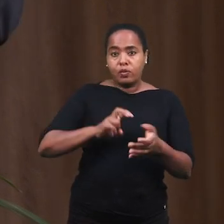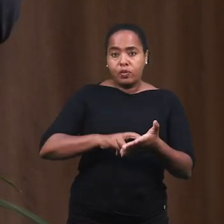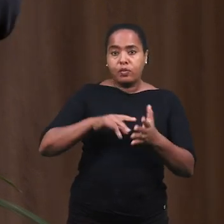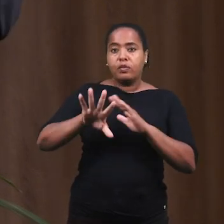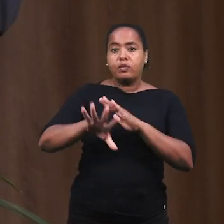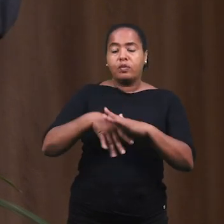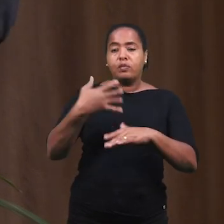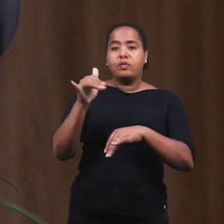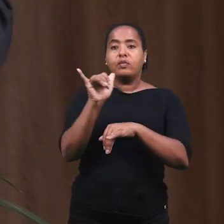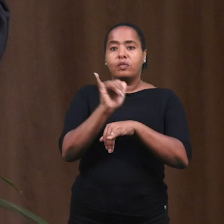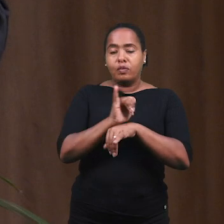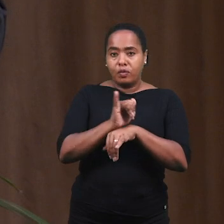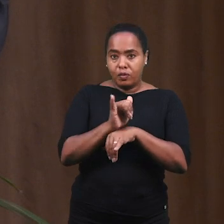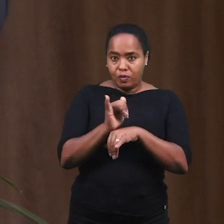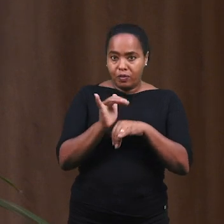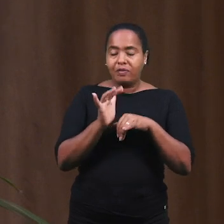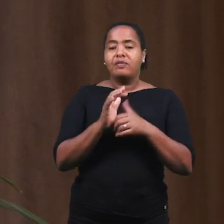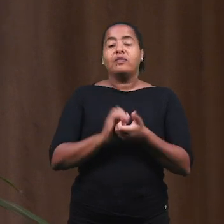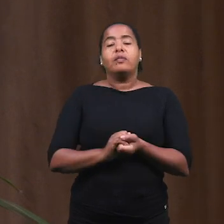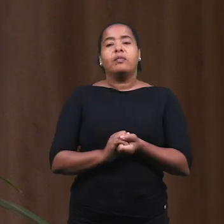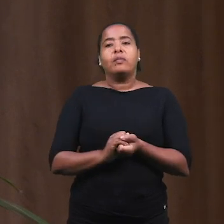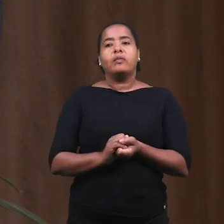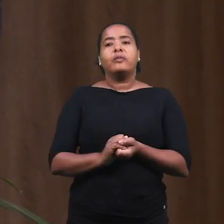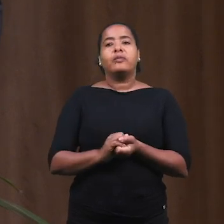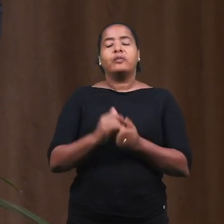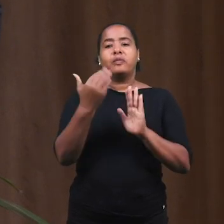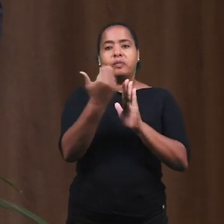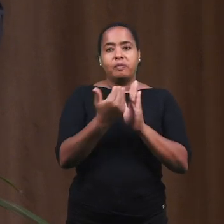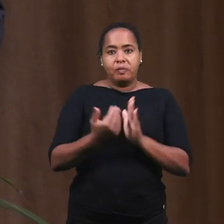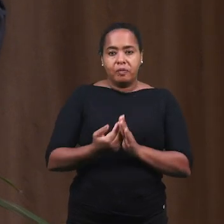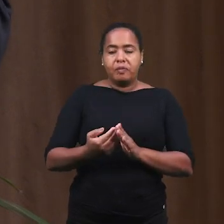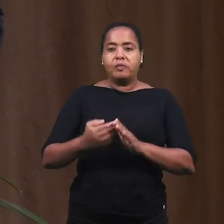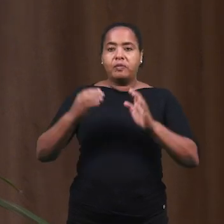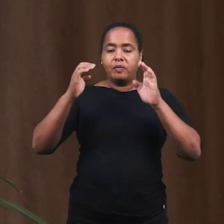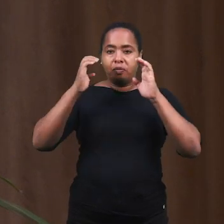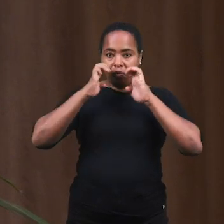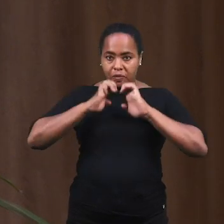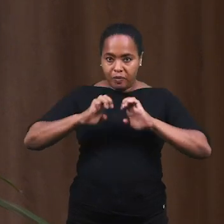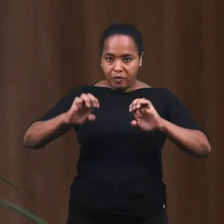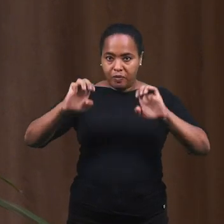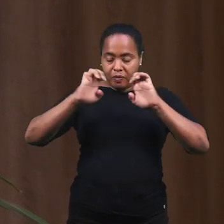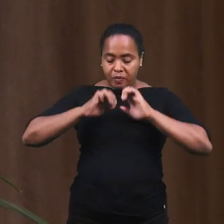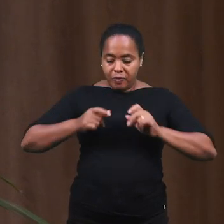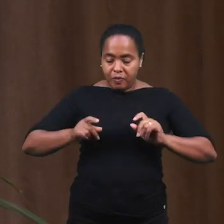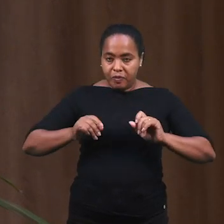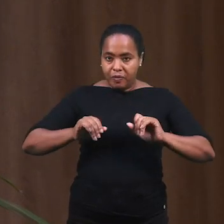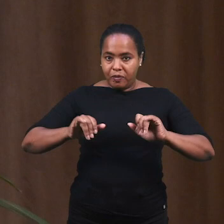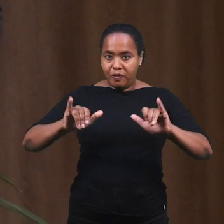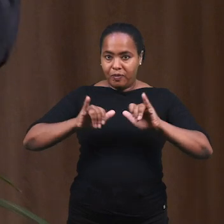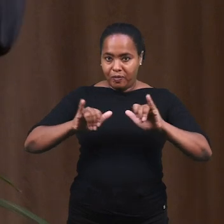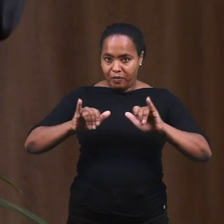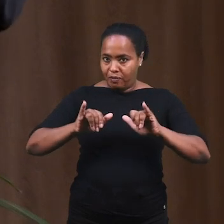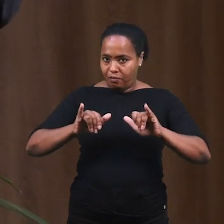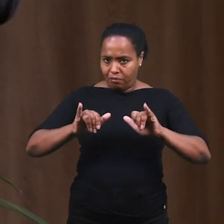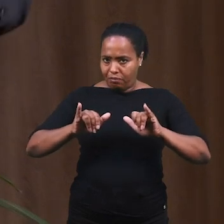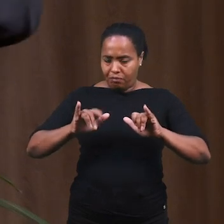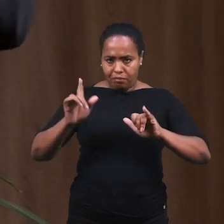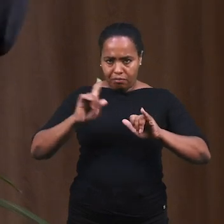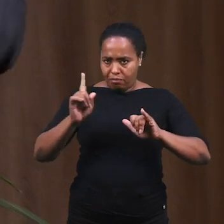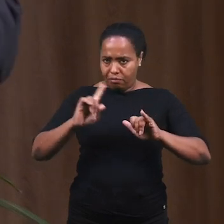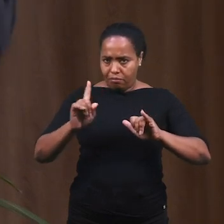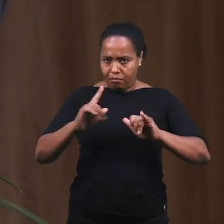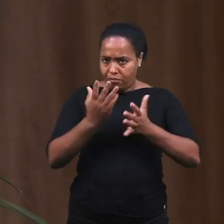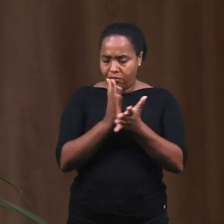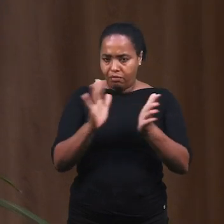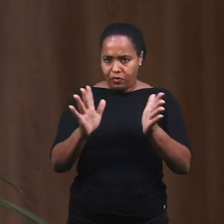каждое воскресенье в 10 часов утра по бразильскому времени на нашем канале на Ютубе. Наша программа не закончилась,